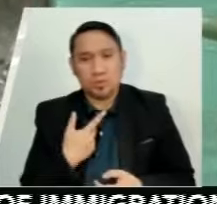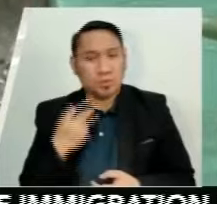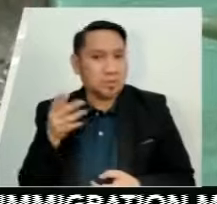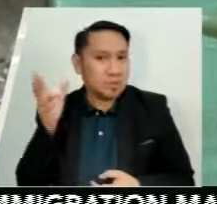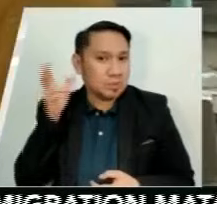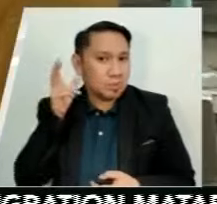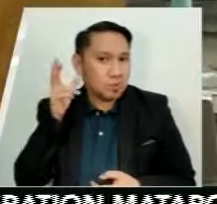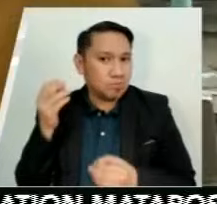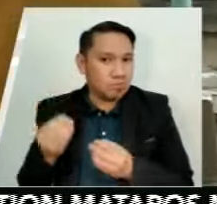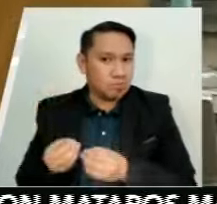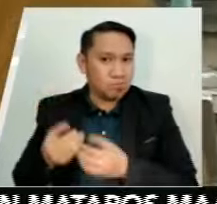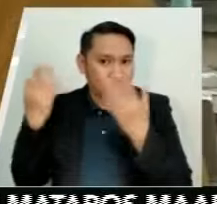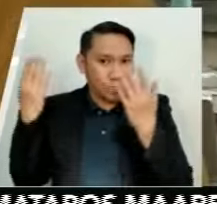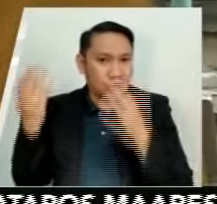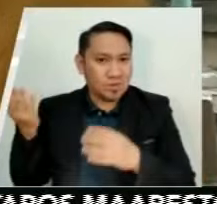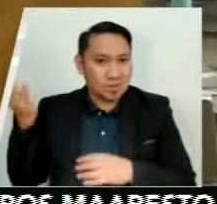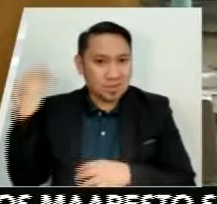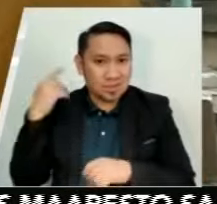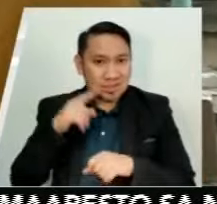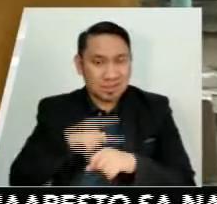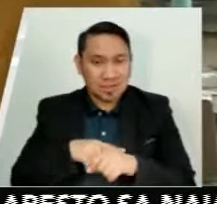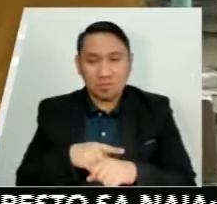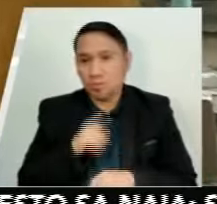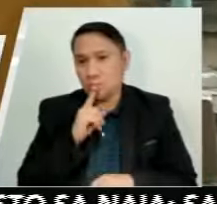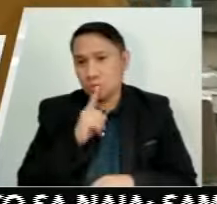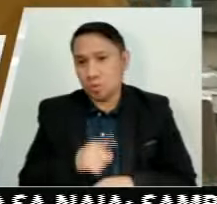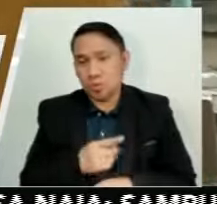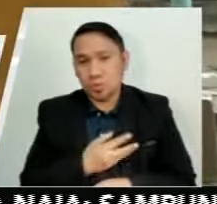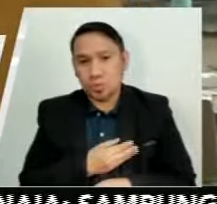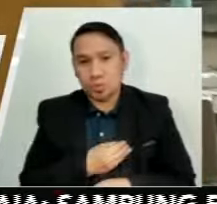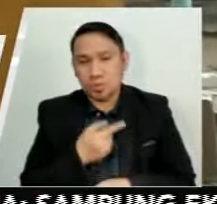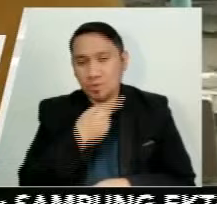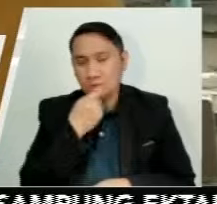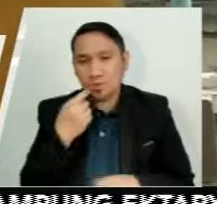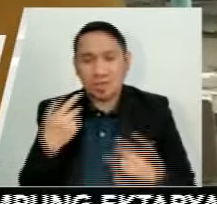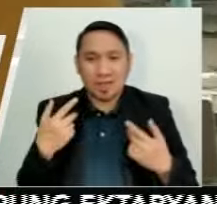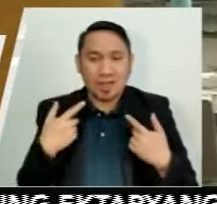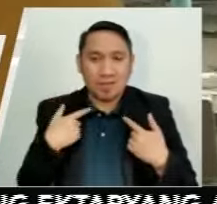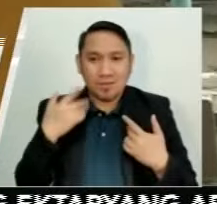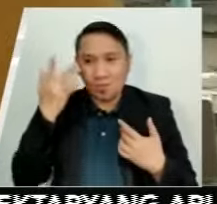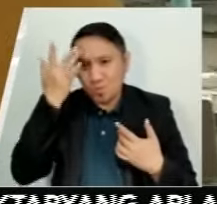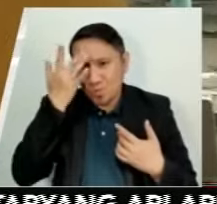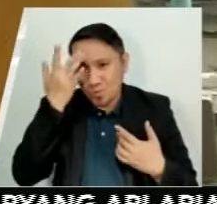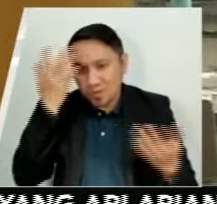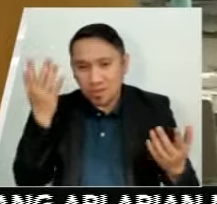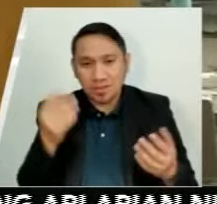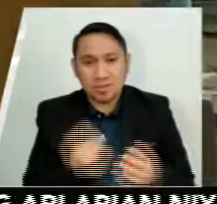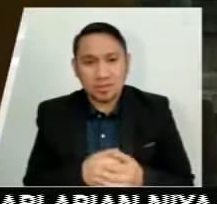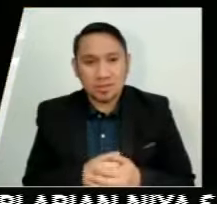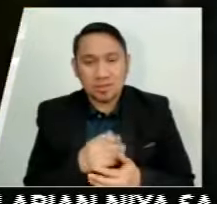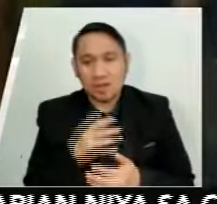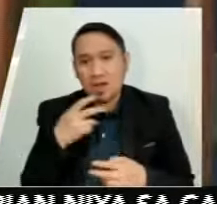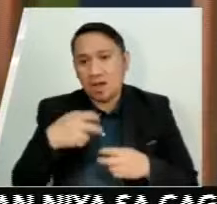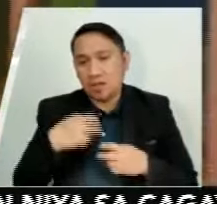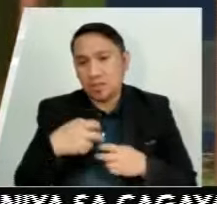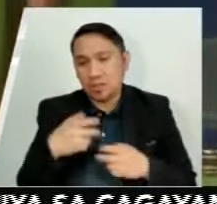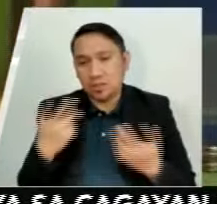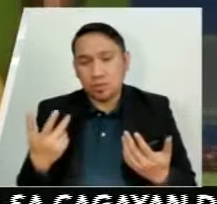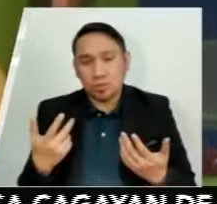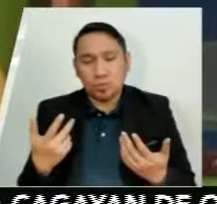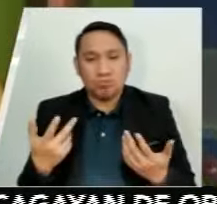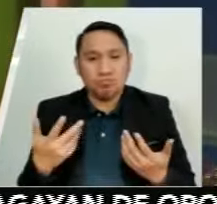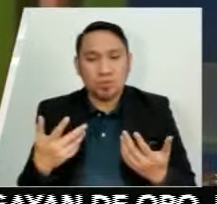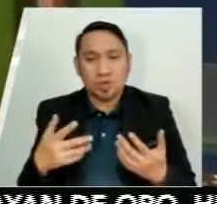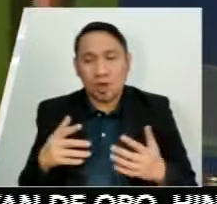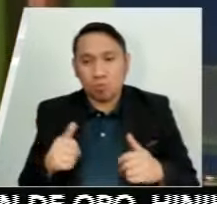lamang Hunyo. Takot talaga kami noon at saka may mga phobia na po kasi kami noon. Mahirap yung ipagsampalaran natin yung buhay natin. Doble